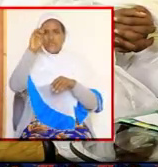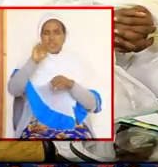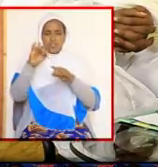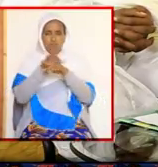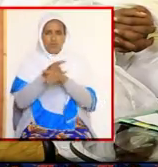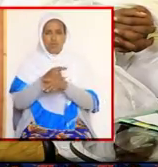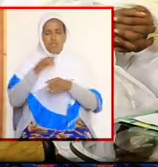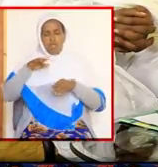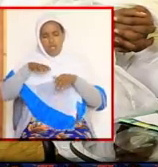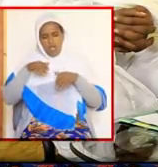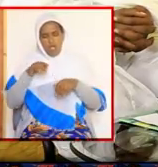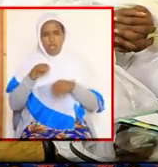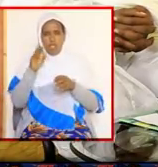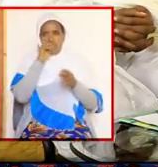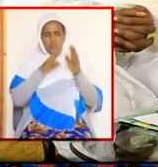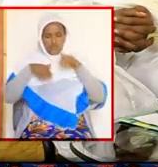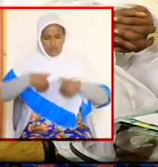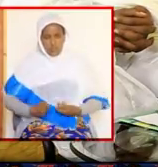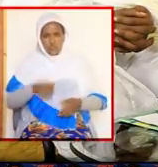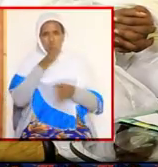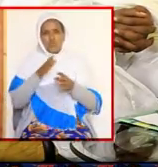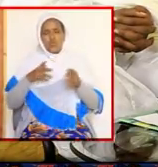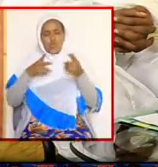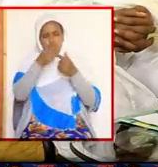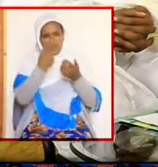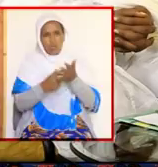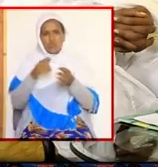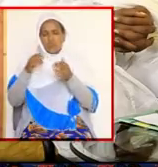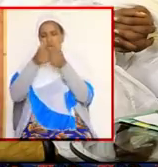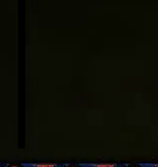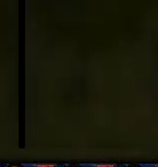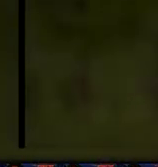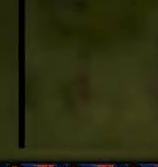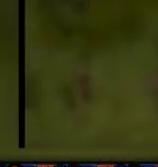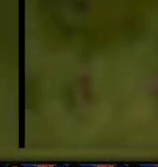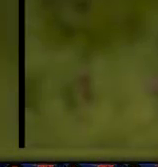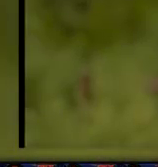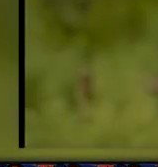አሉ። አሁን አትልፊ በከንቱ አትድከሚ ዓለም ቆርጫለሁ እኔ ከጌታ ልጅ የለኝም።